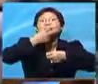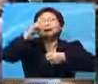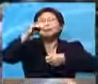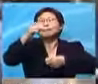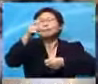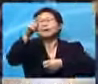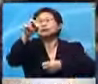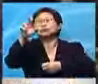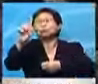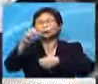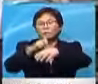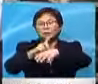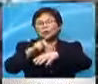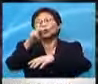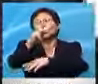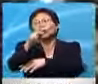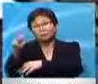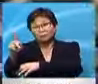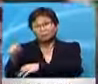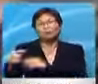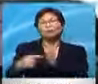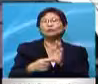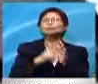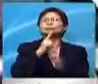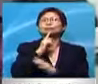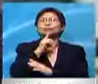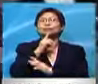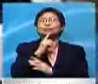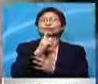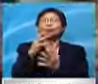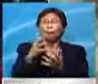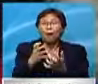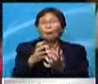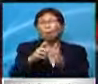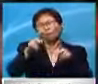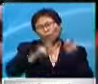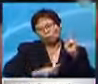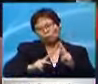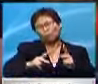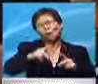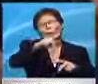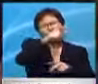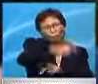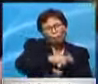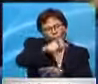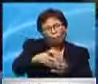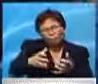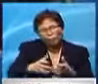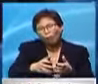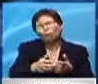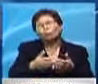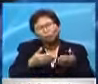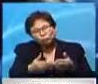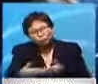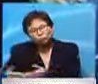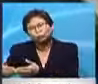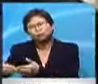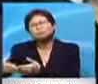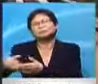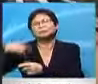parlimen Kuala kangsar dilihat sebagai manifestasi hasrat penduduk yang mahu beliau meneruskan legasi suaminya di